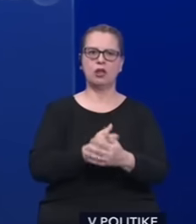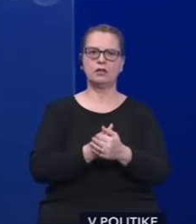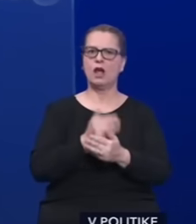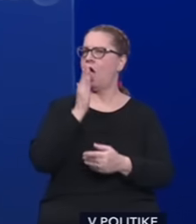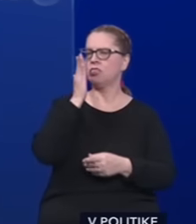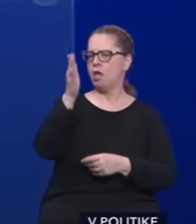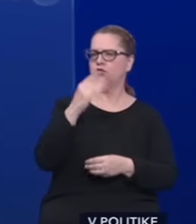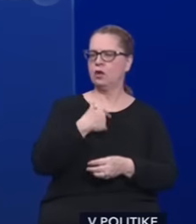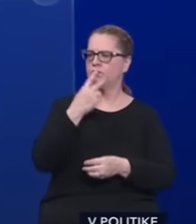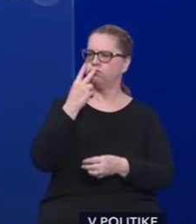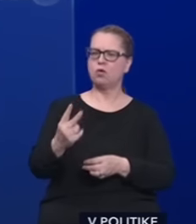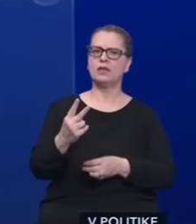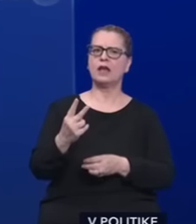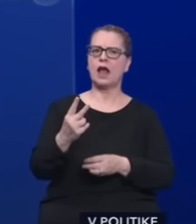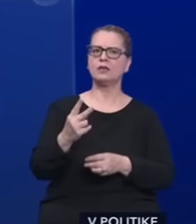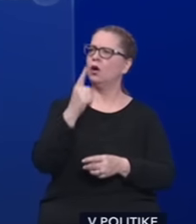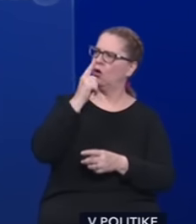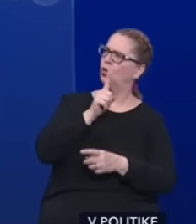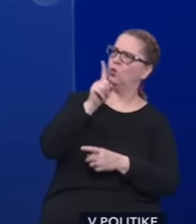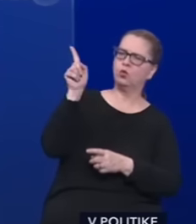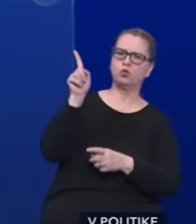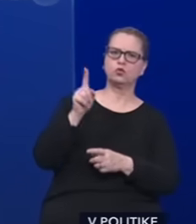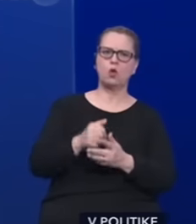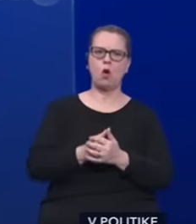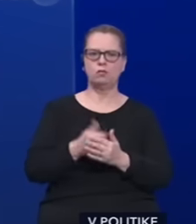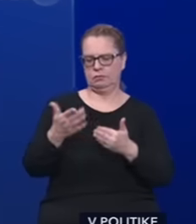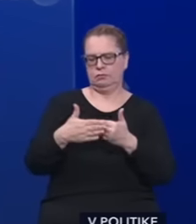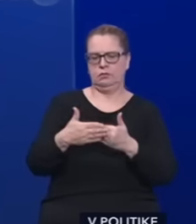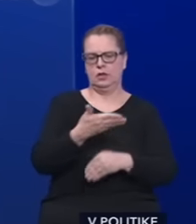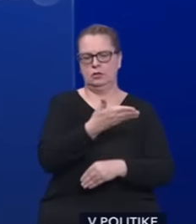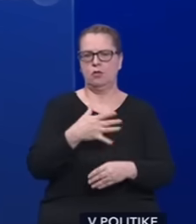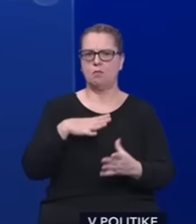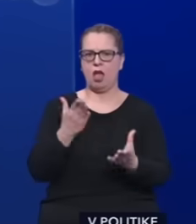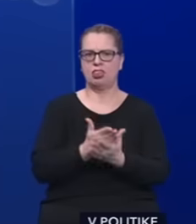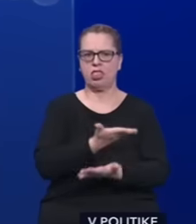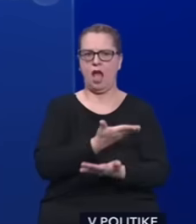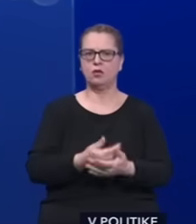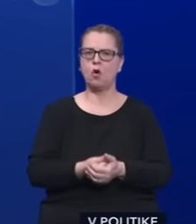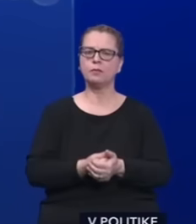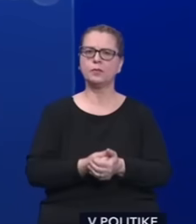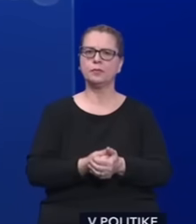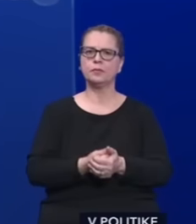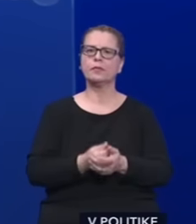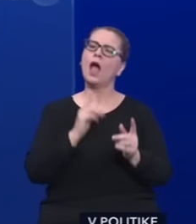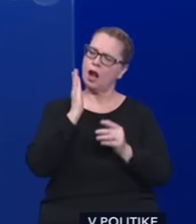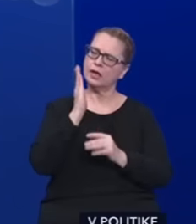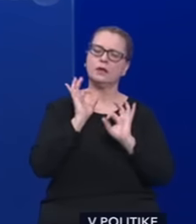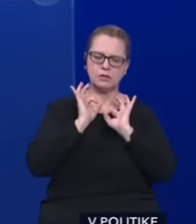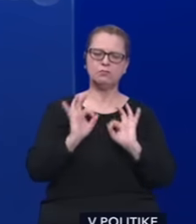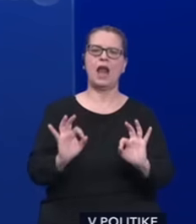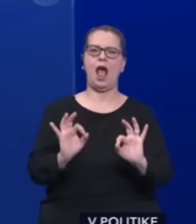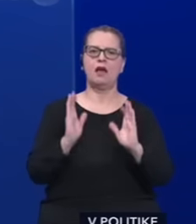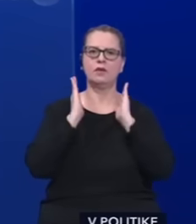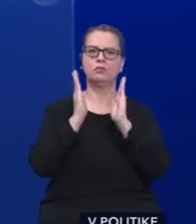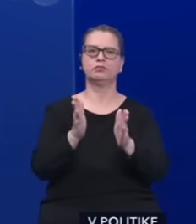sa pozerať niekde na Rusko, tak ako je veľmi blízko tu pánovi Dankovi a pôjdeme naozaj tým správnym smerom ako Slovensko,